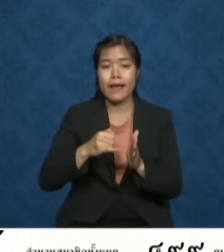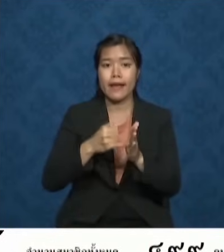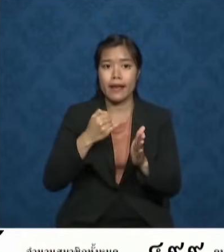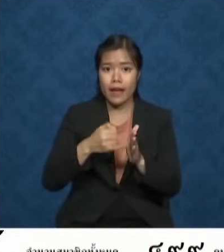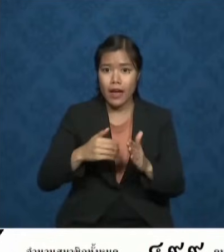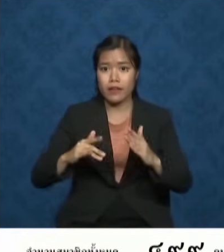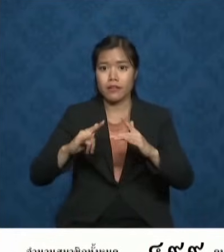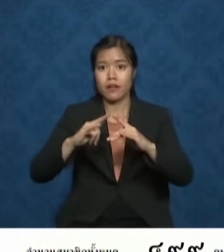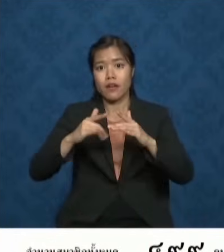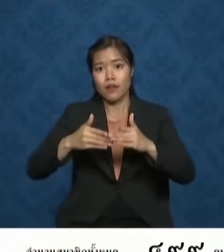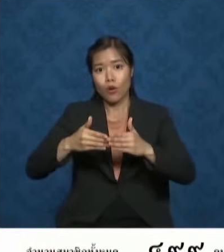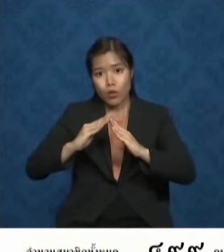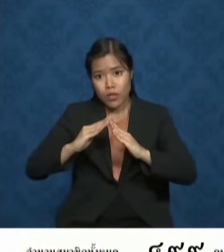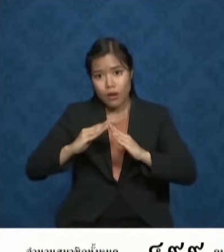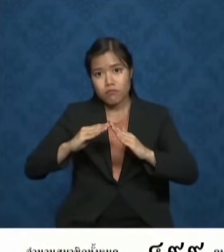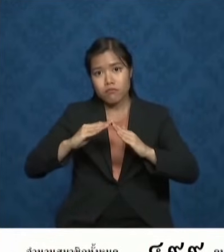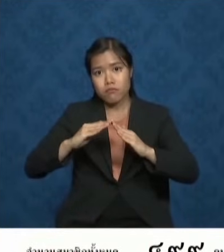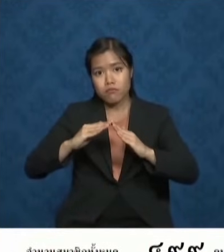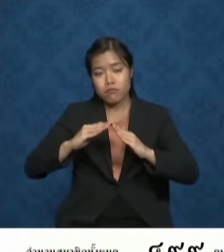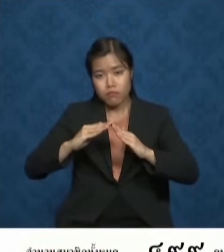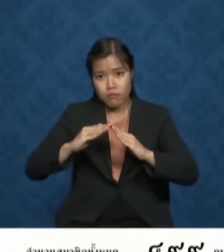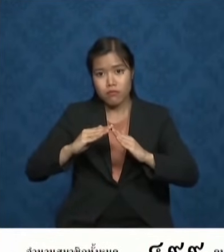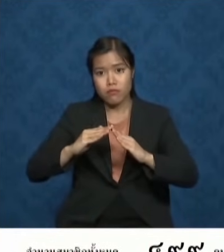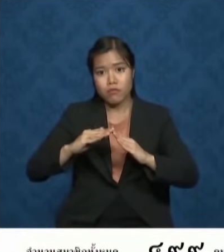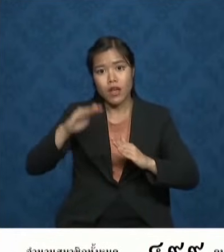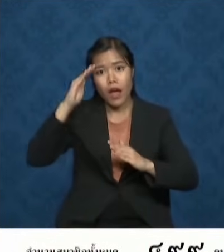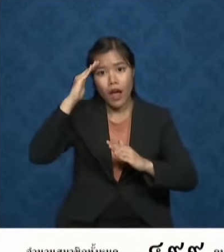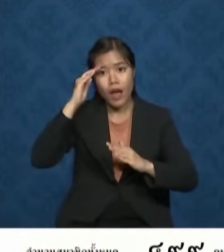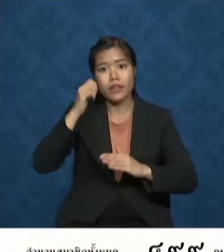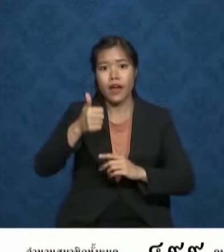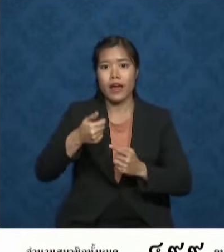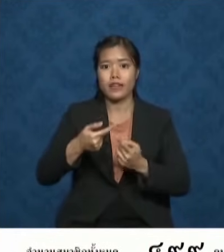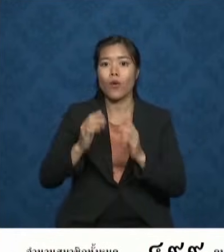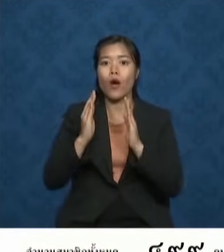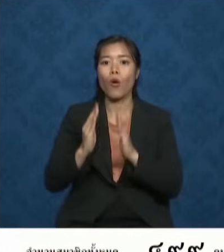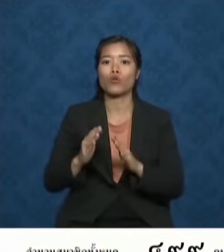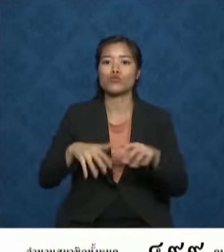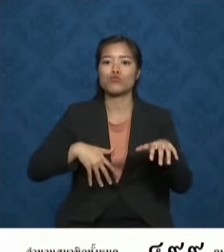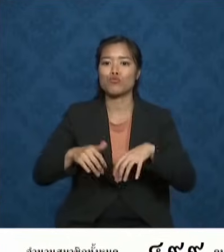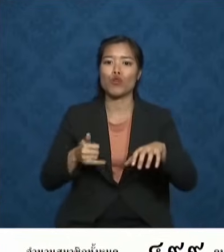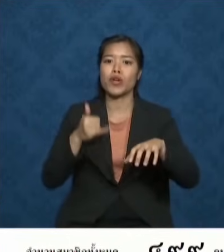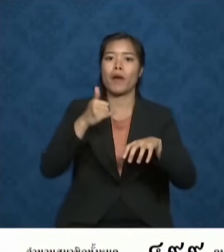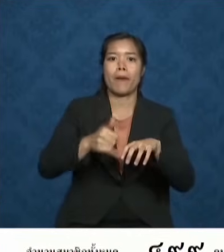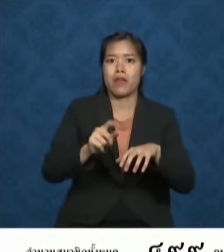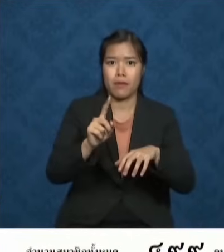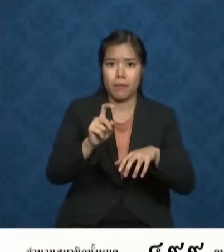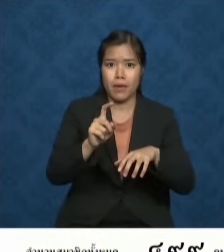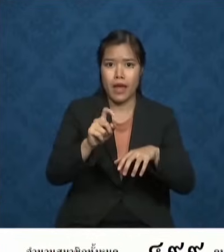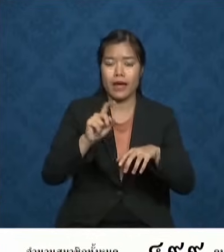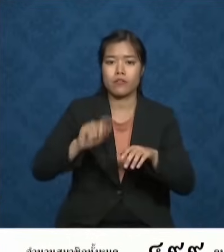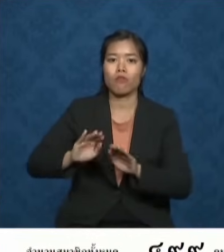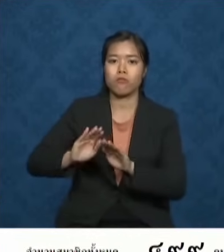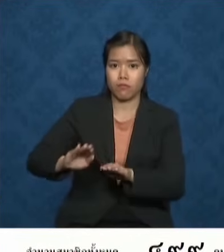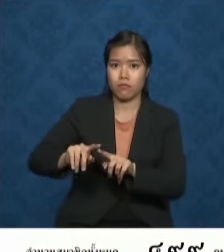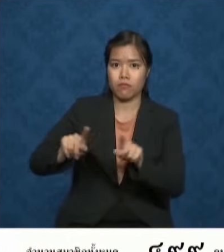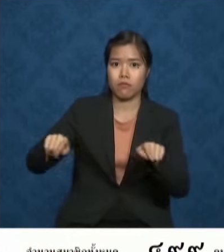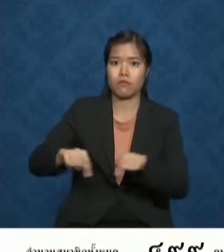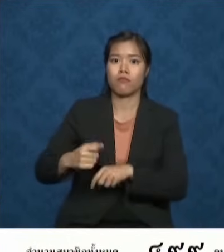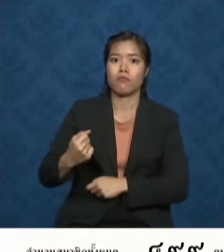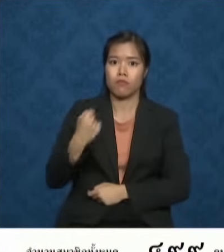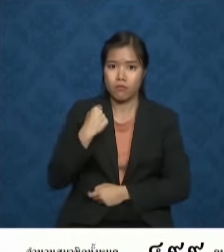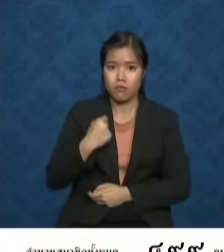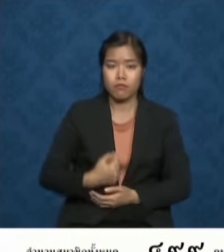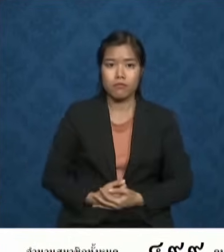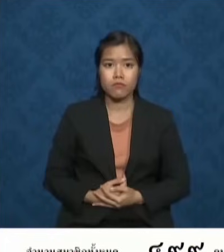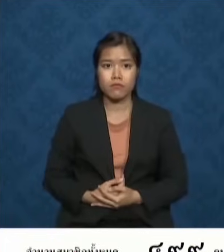านทัพได้อะไรได้หมดที่เหล่านี้จะให้ชาวบ้านเข้าไปใช้เลยไม่ได้วันนี้มันไม่เกิดศึกก็เหมือนว่า